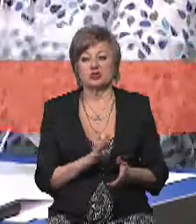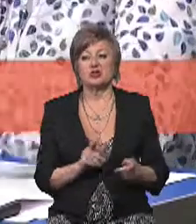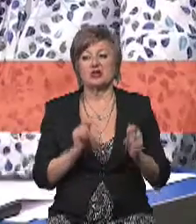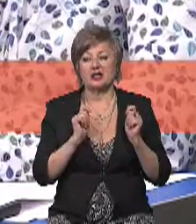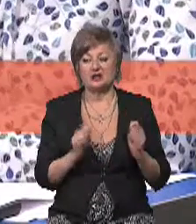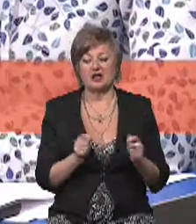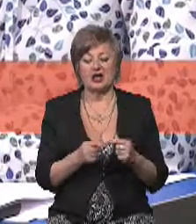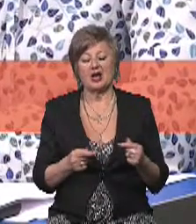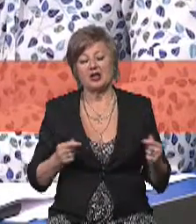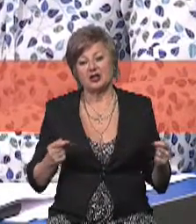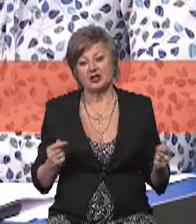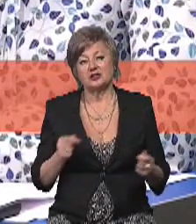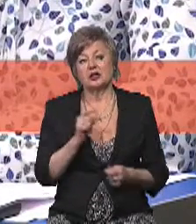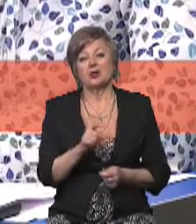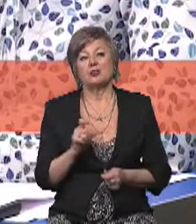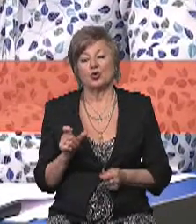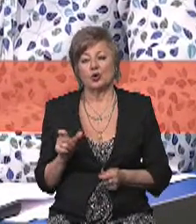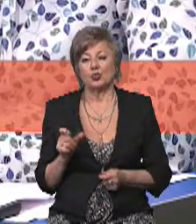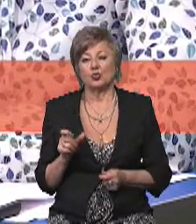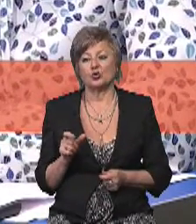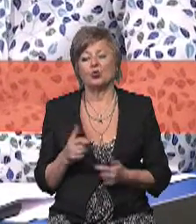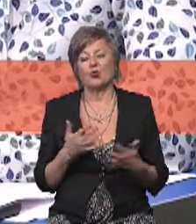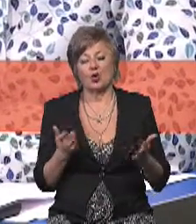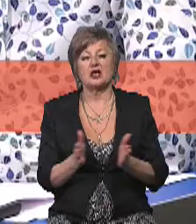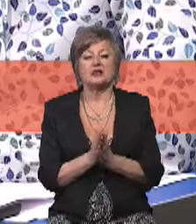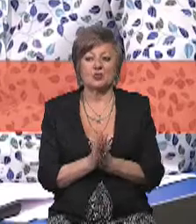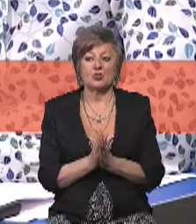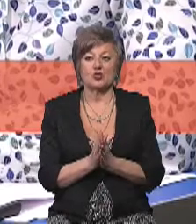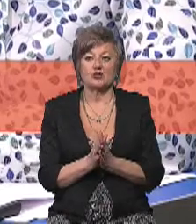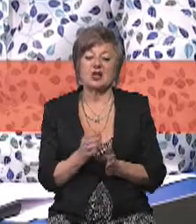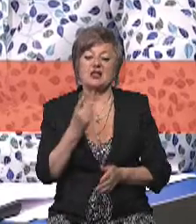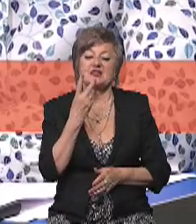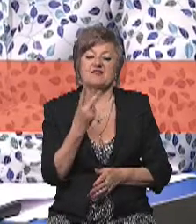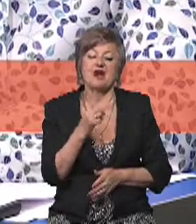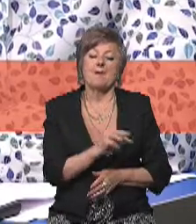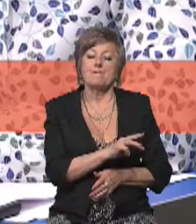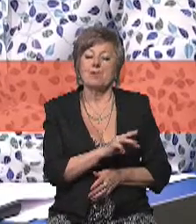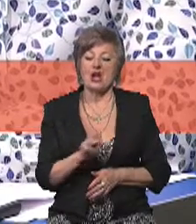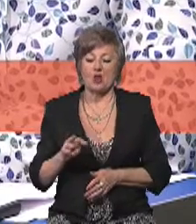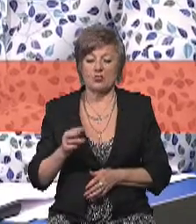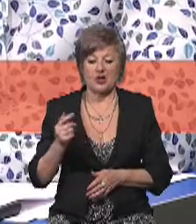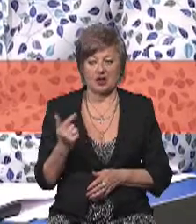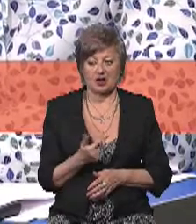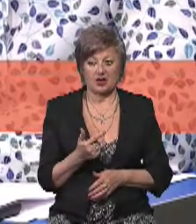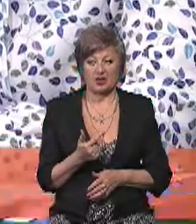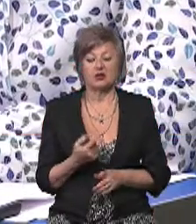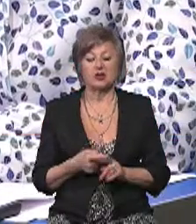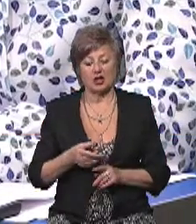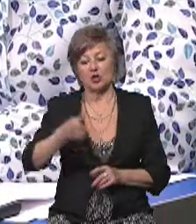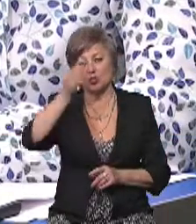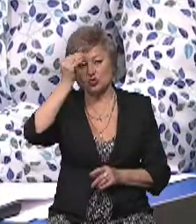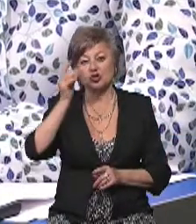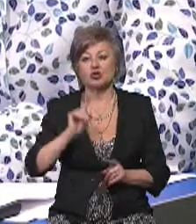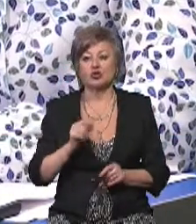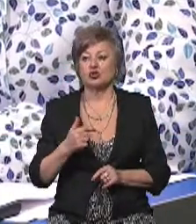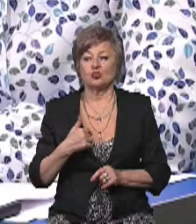надана різним людям за різними зверненнями майже на 2 мільйони гривень. І це враховуючи те, що я не